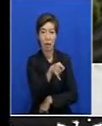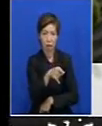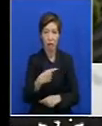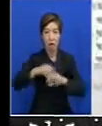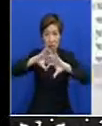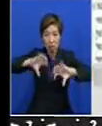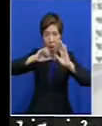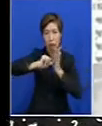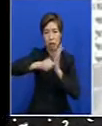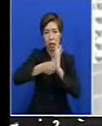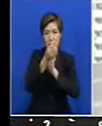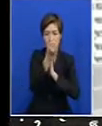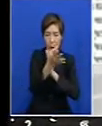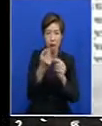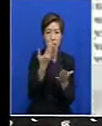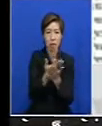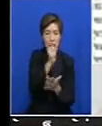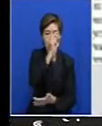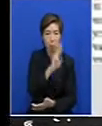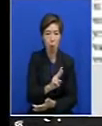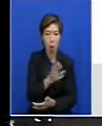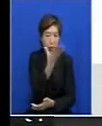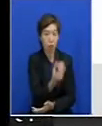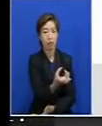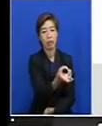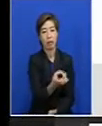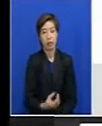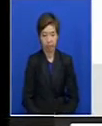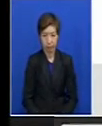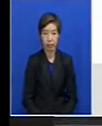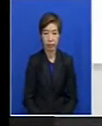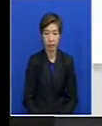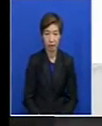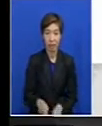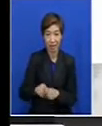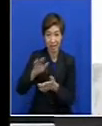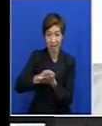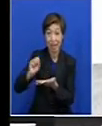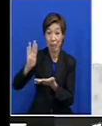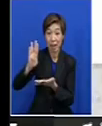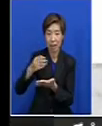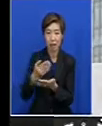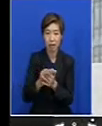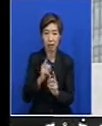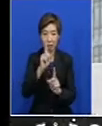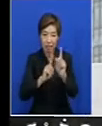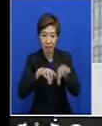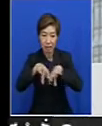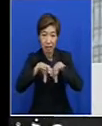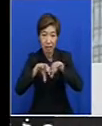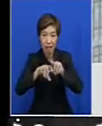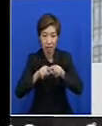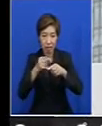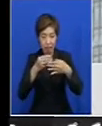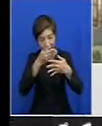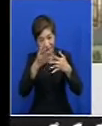ที่สูงขึ้นและทุนสำรองเงินตราต่างประเทศที่ลดลงค่ะโดย Moody's ได้เปิดเผยในรายงานวันนี้ว่าถ้าหากจีนไม่